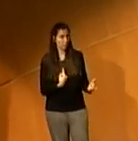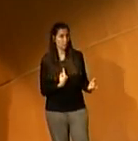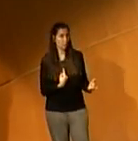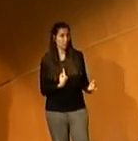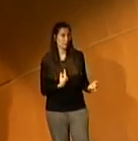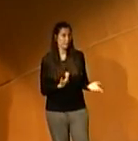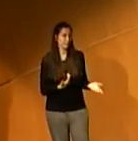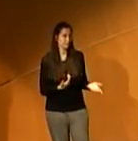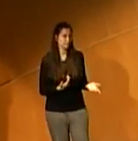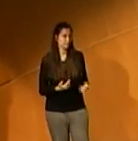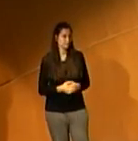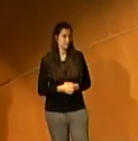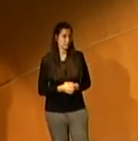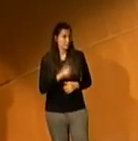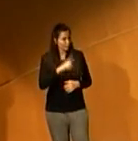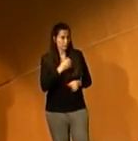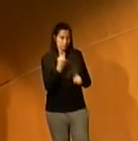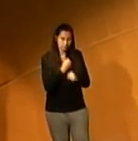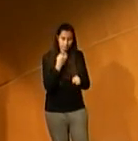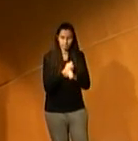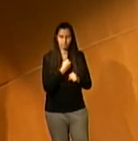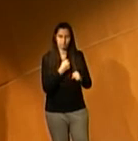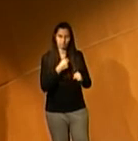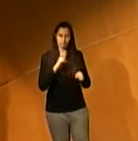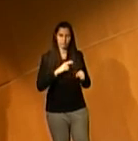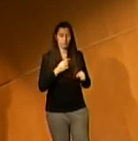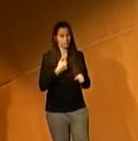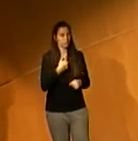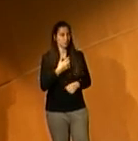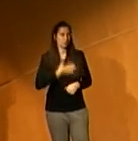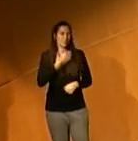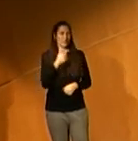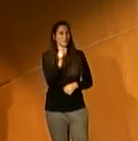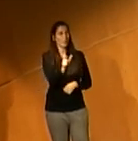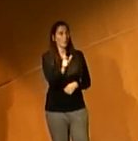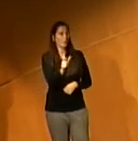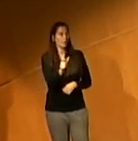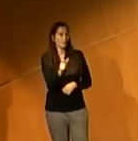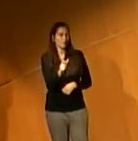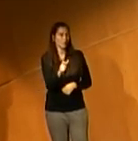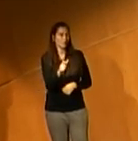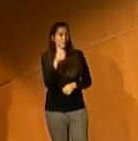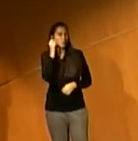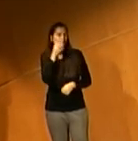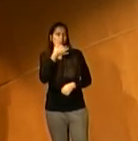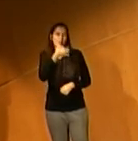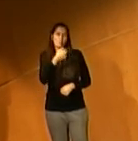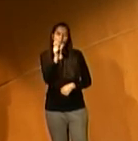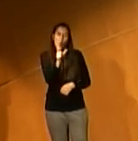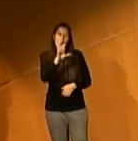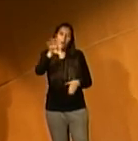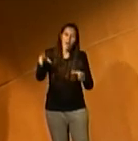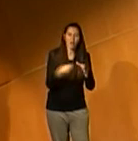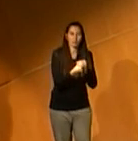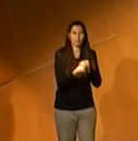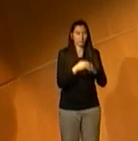il faut pas... Voilà, il y a tout ce travail. Et moi, j'aime bien le mot, j'ai entendu beaucoup inclusion, IME, mais moi, j'aime